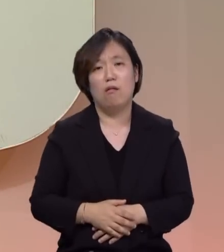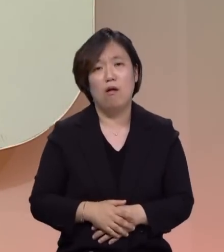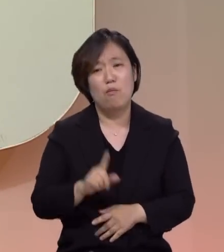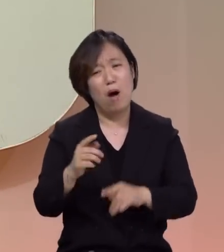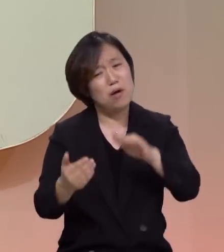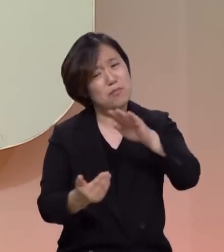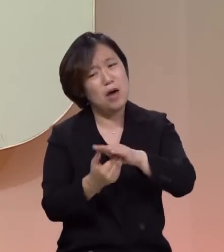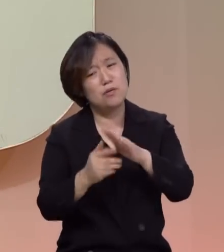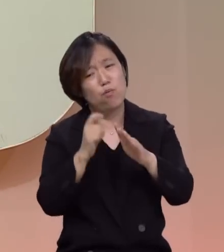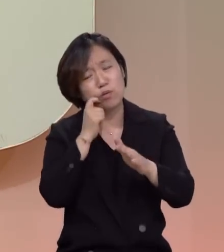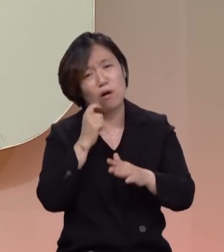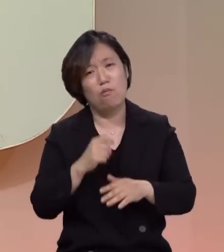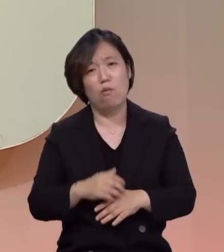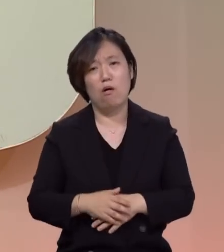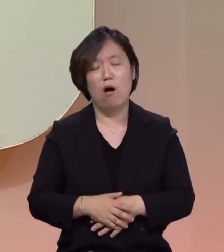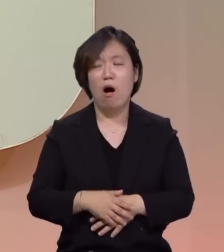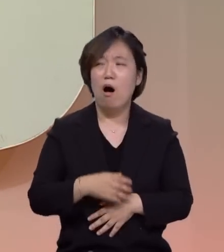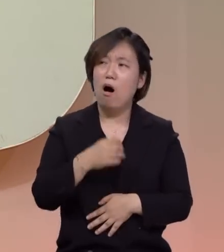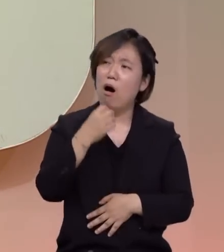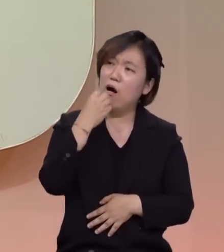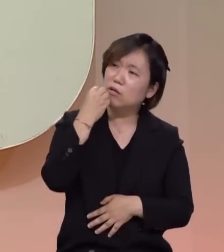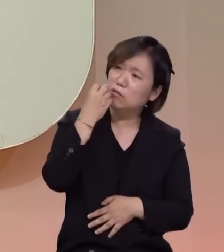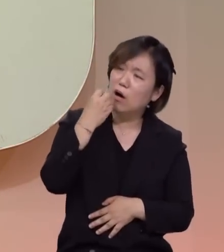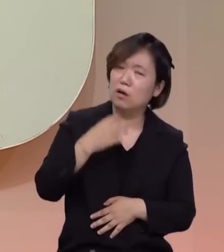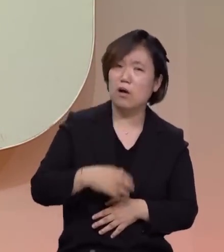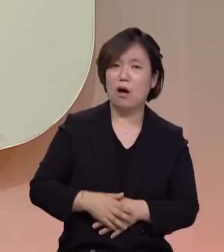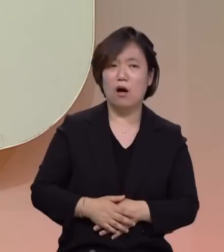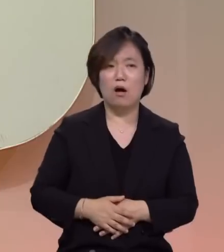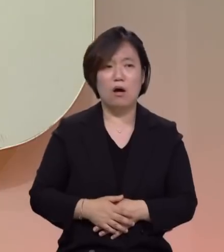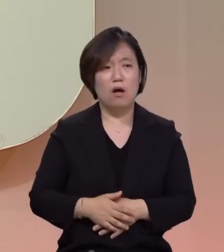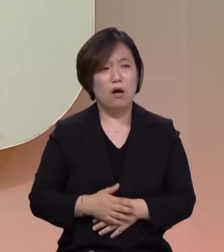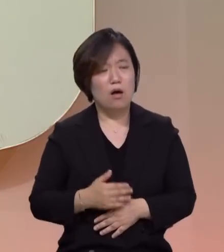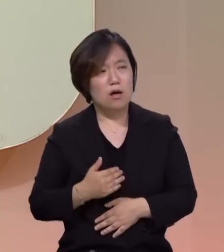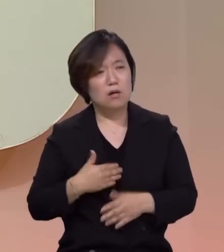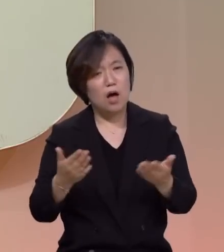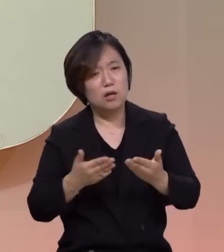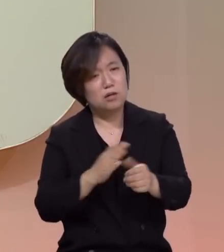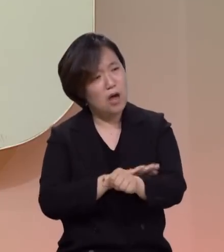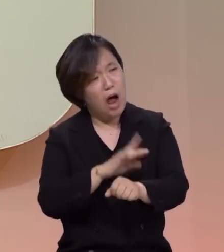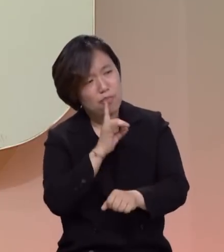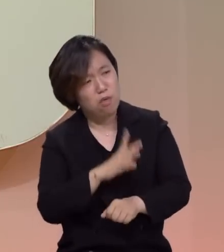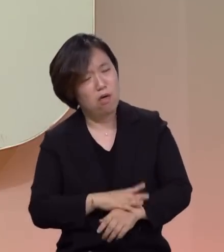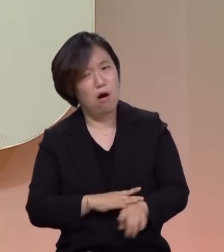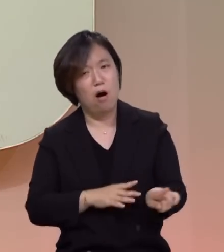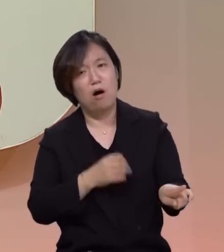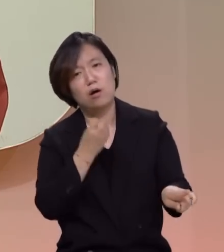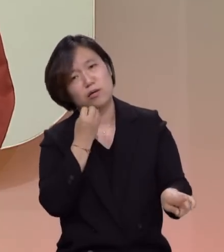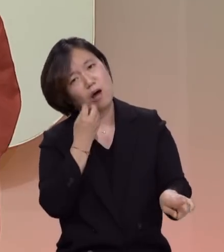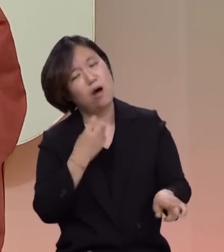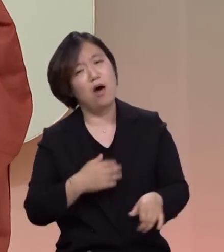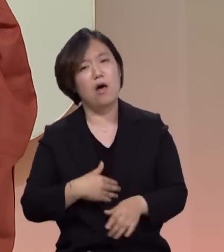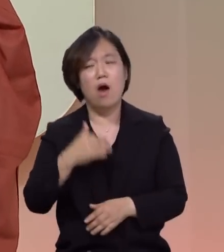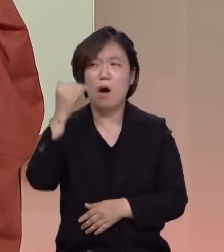자꾸 일을 하면서 일을 잘 풀리지 않고 뭐가 자꾸 막힘이 생기니까